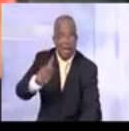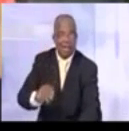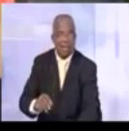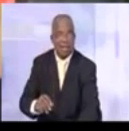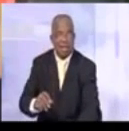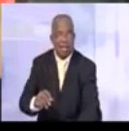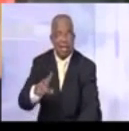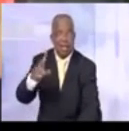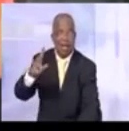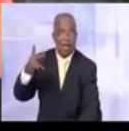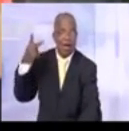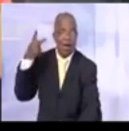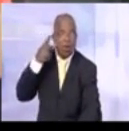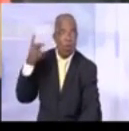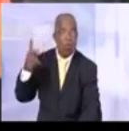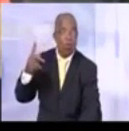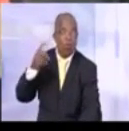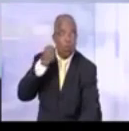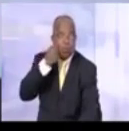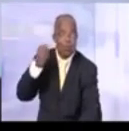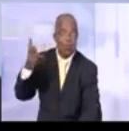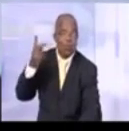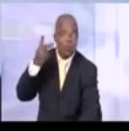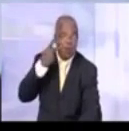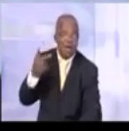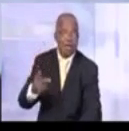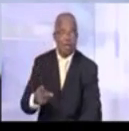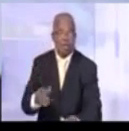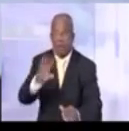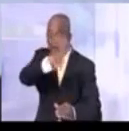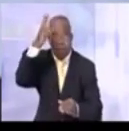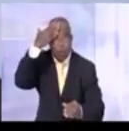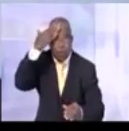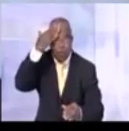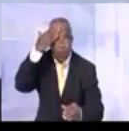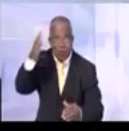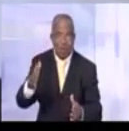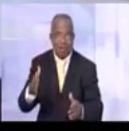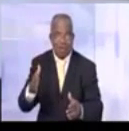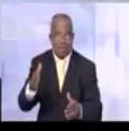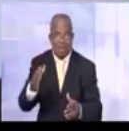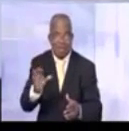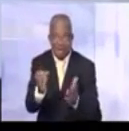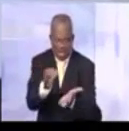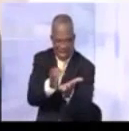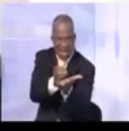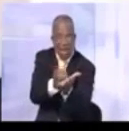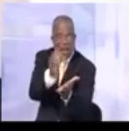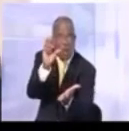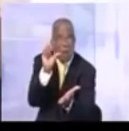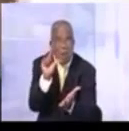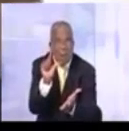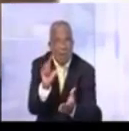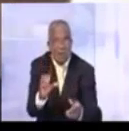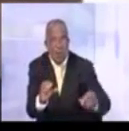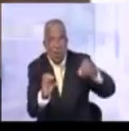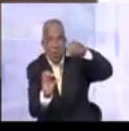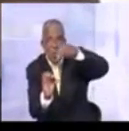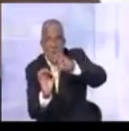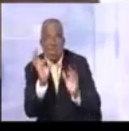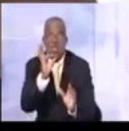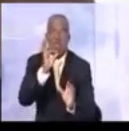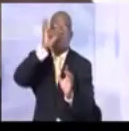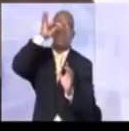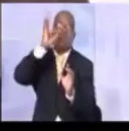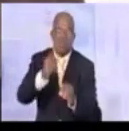c'est la cause d'un décès sur 20 dans le monde. Alors, plus d'alcool frelaté dans nos caves, c'est le credo poursuivi